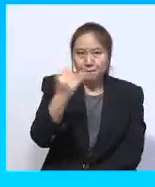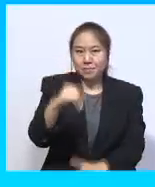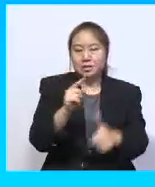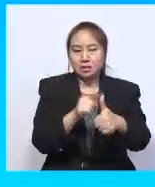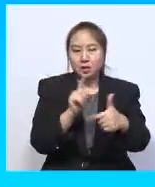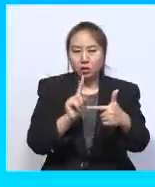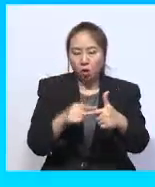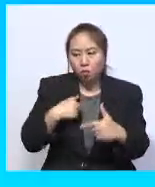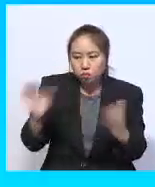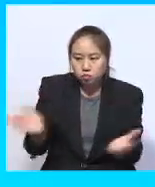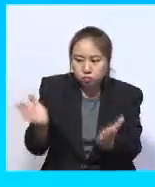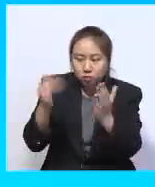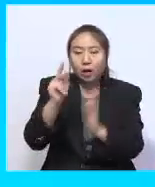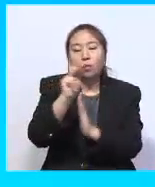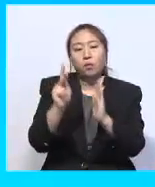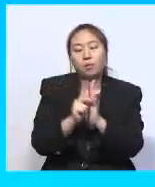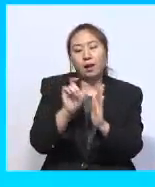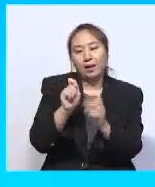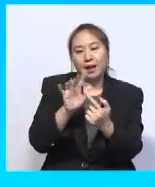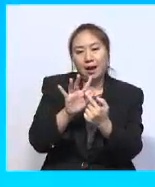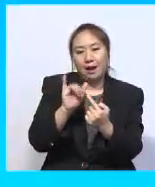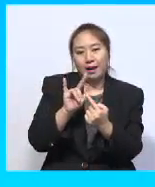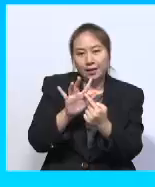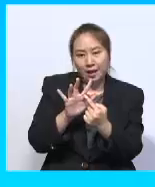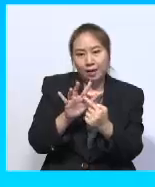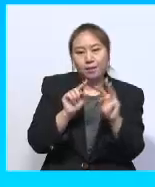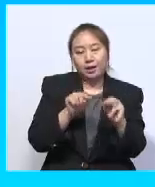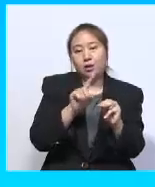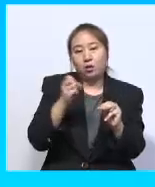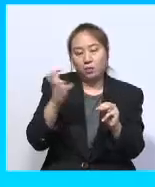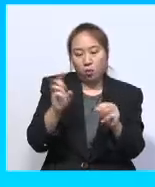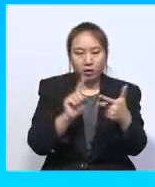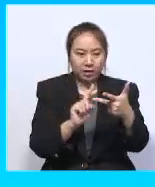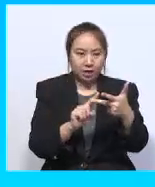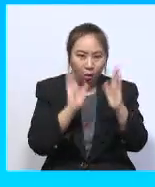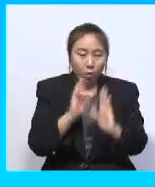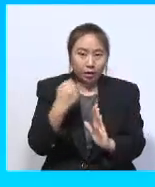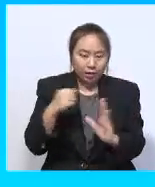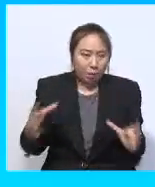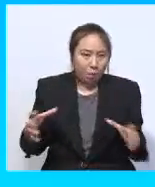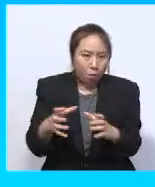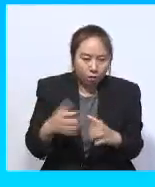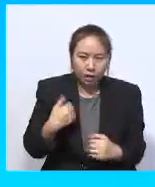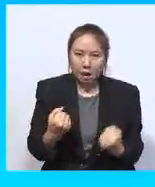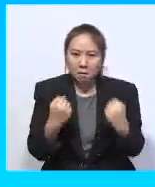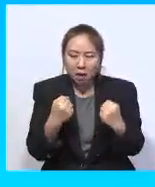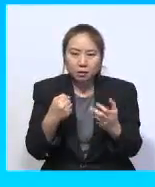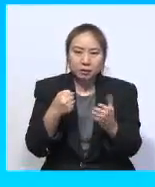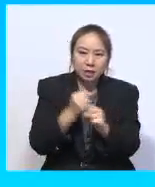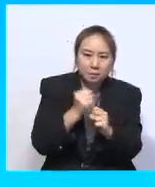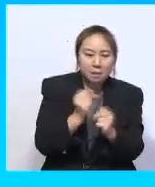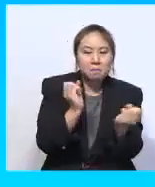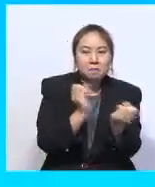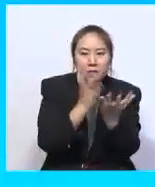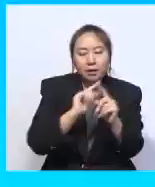งปลุกปั่นตามประมวลกฎหมายอาญามาตรา116มั่วสุมกันตั้งแต่10คนขึ้นไปโดยใช้กำลังประทุษร้ายหรือกระทำ